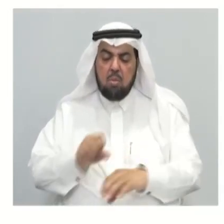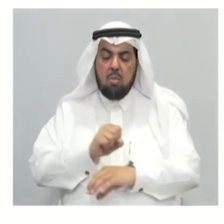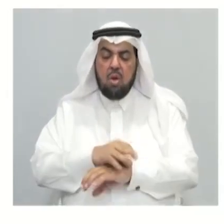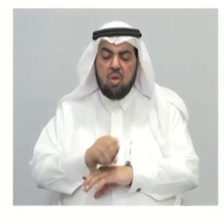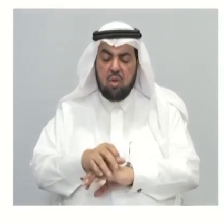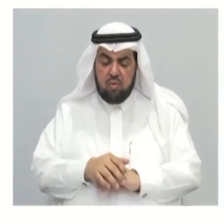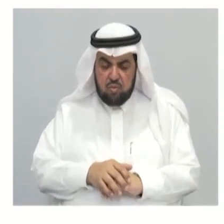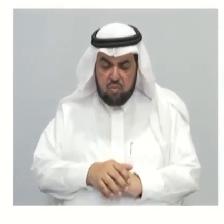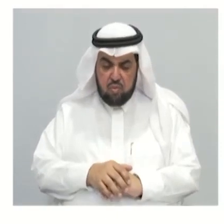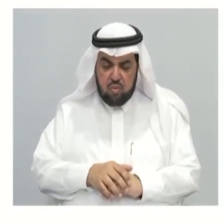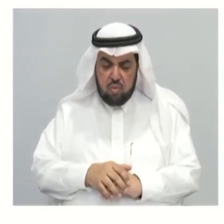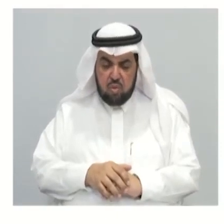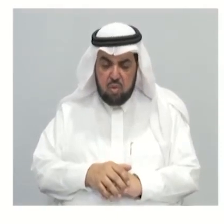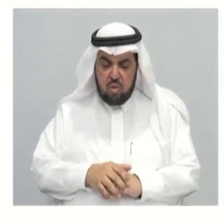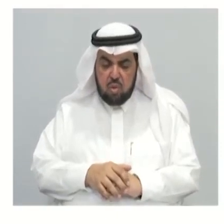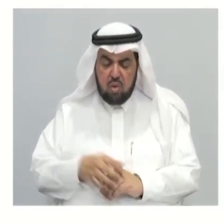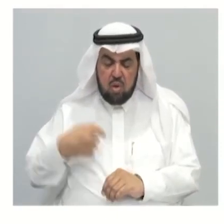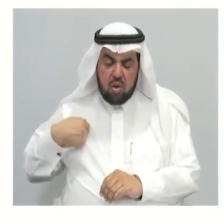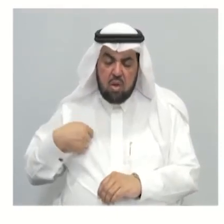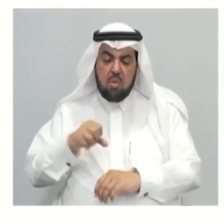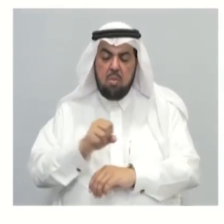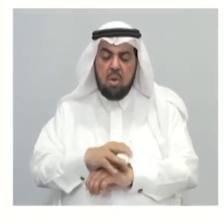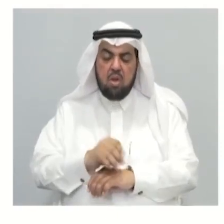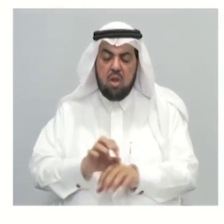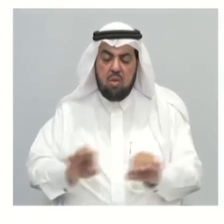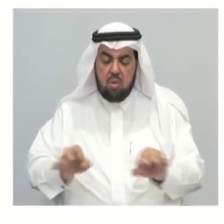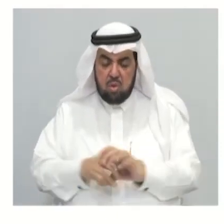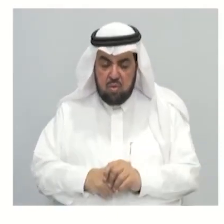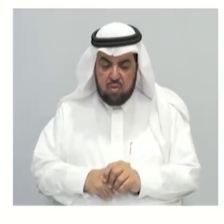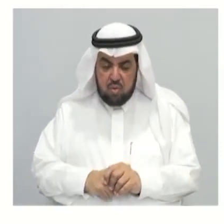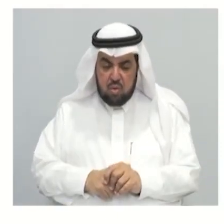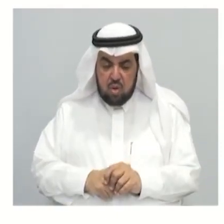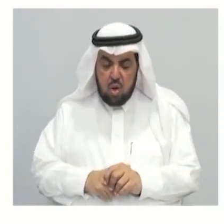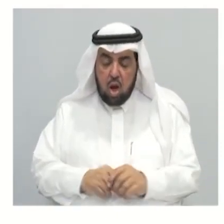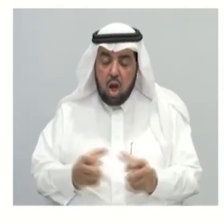الصنف و اسم الصنف